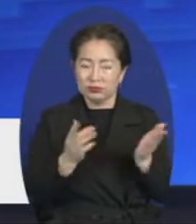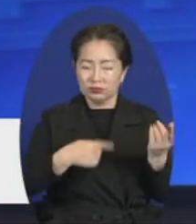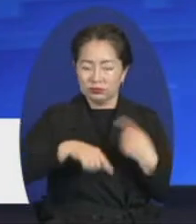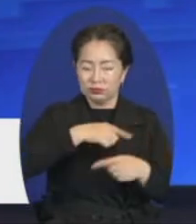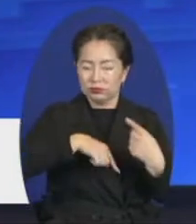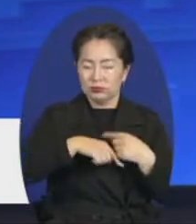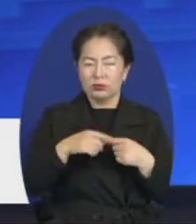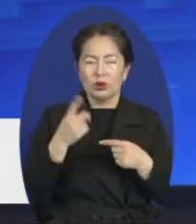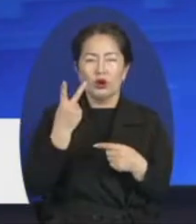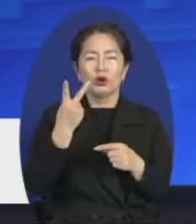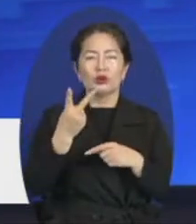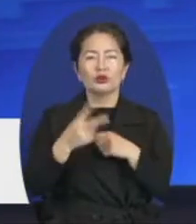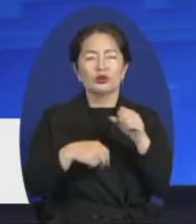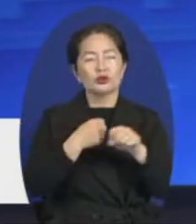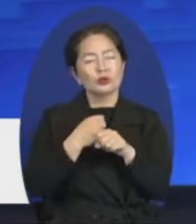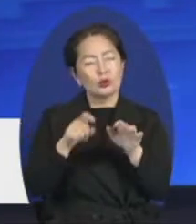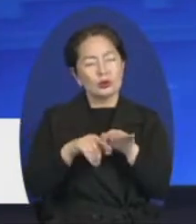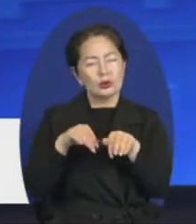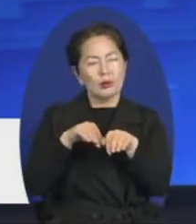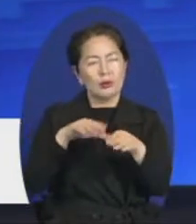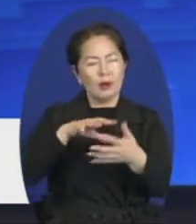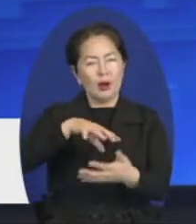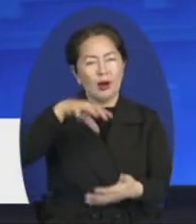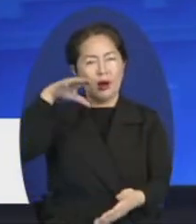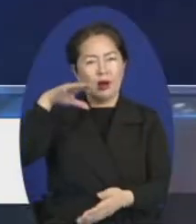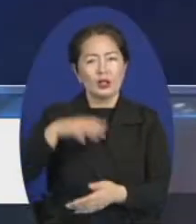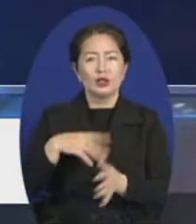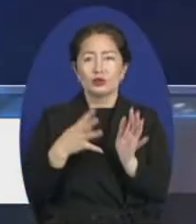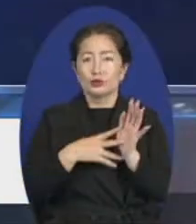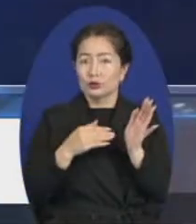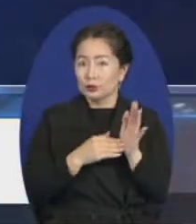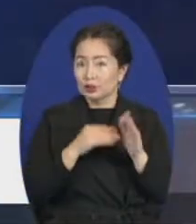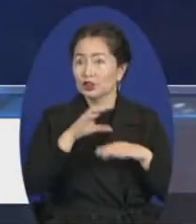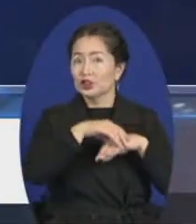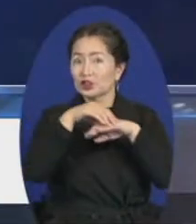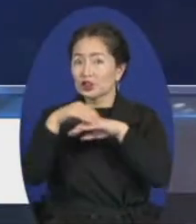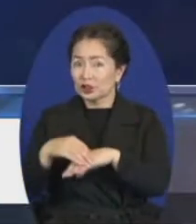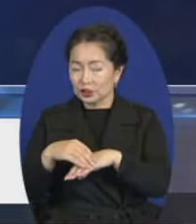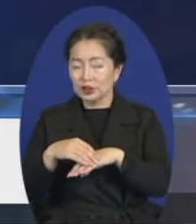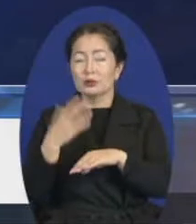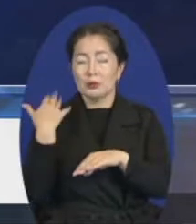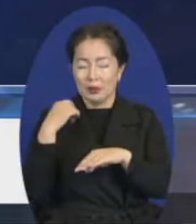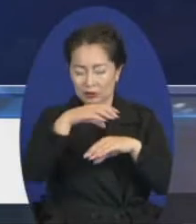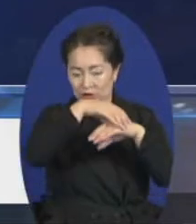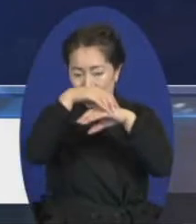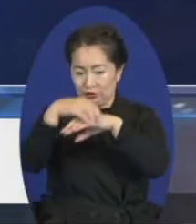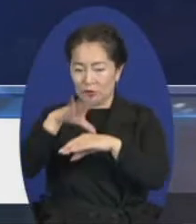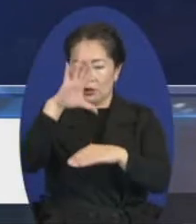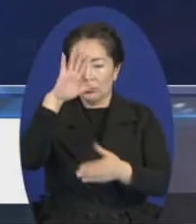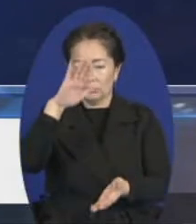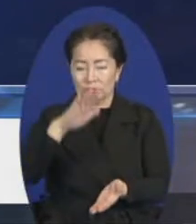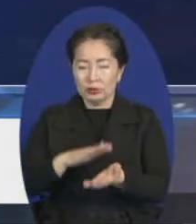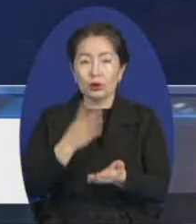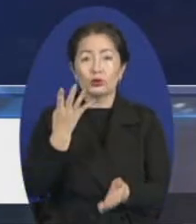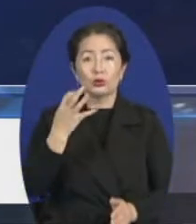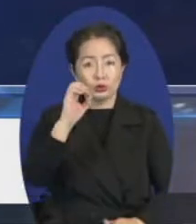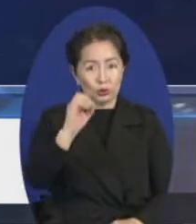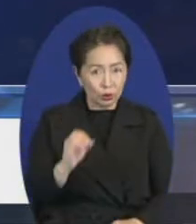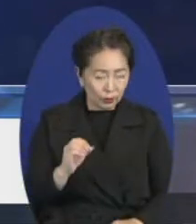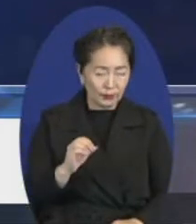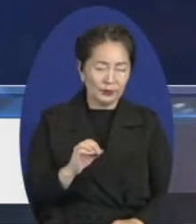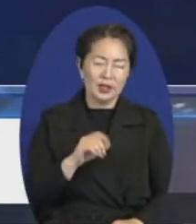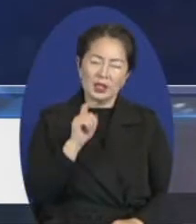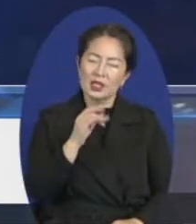2 жил бөөгнөрөөд байсан 9,000 шихам чингэлгийг татан оруулж, за чингэлгийн хөрөмтлөлийг 40 гаруй хувиар бууруулсан байна. За 14% даасан өндөр